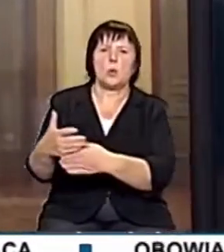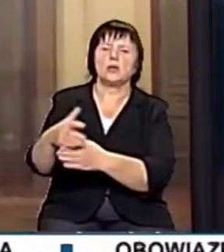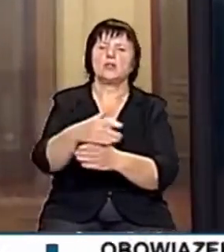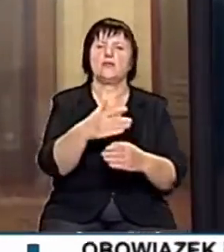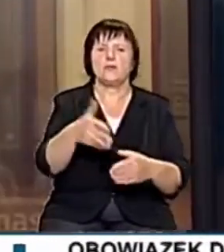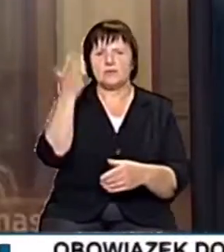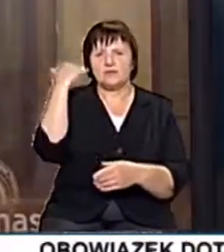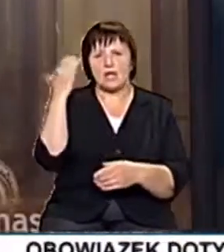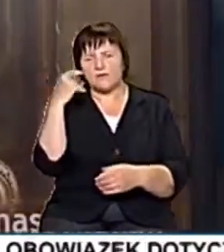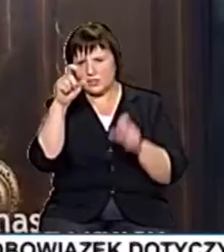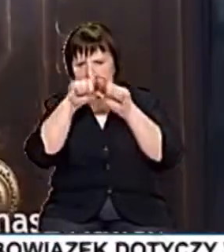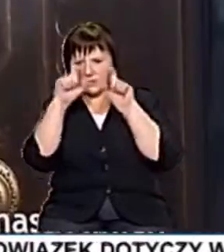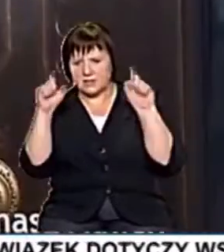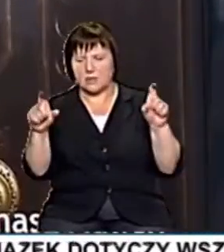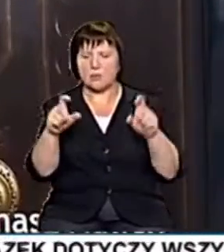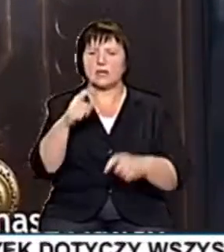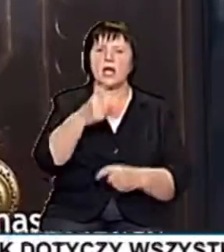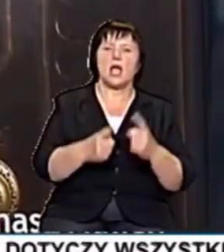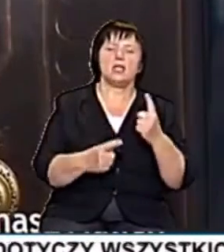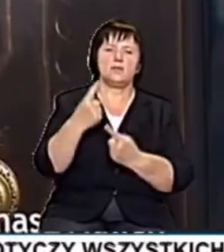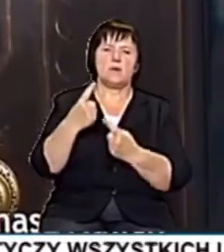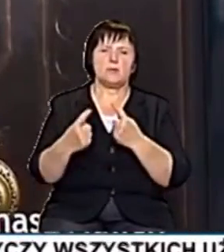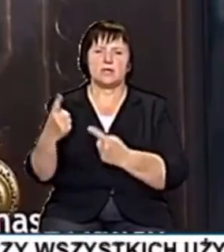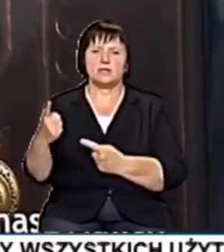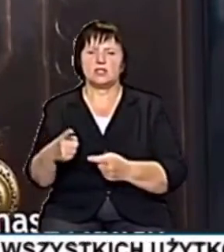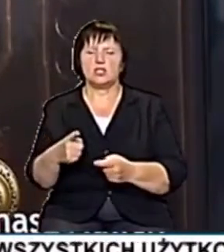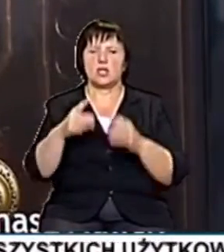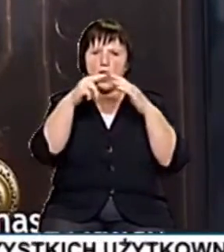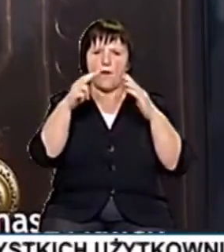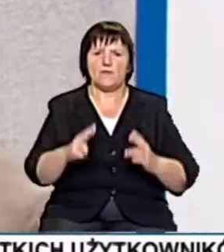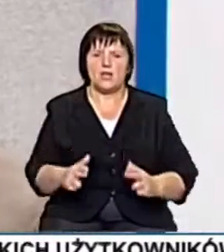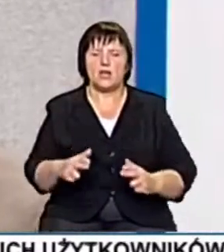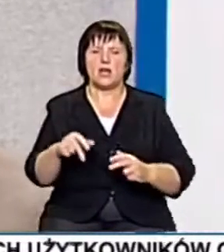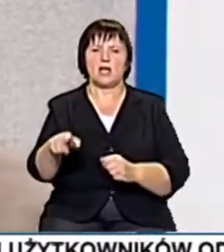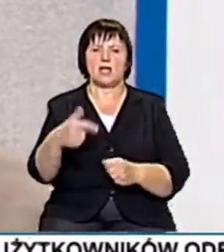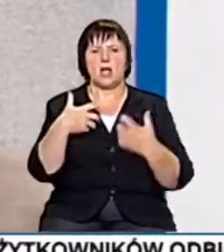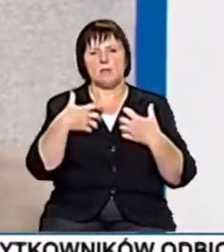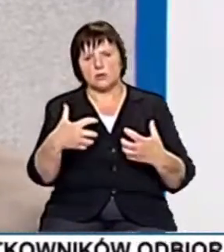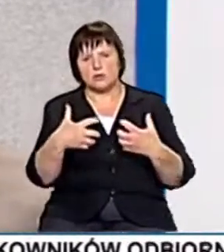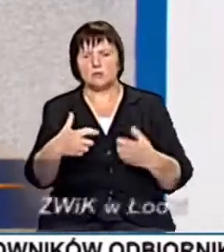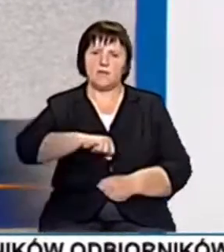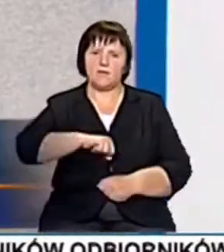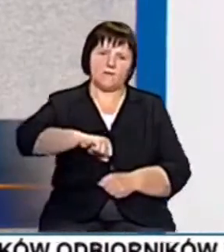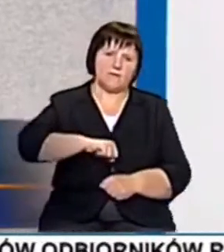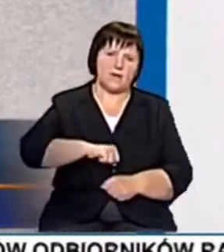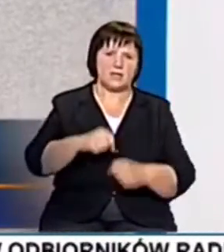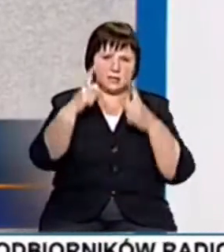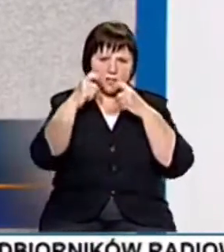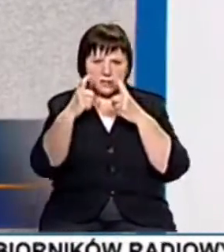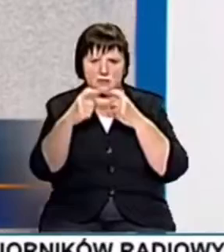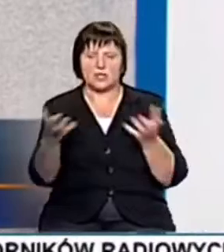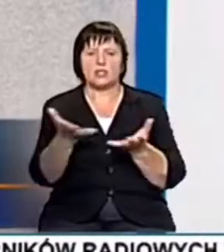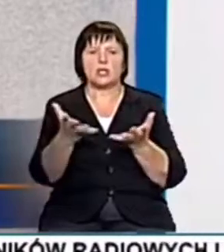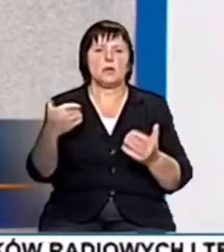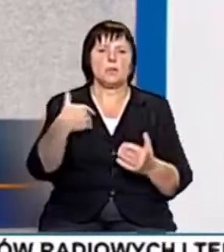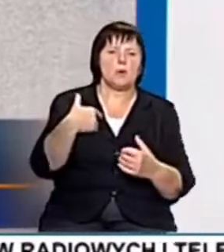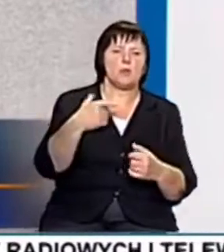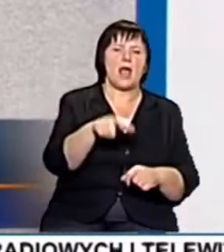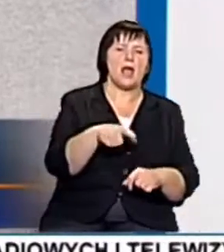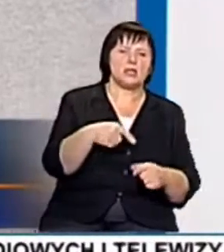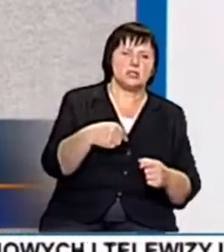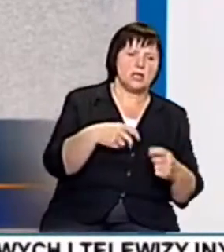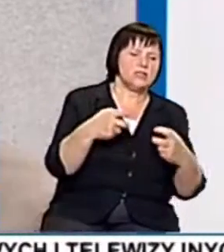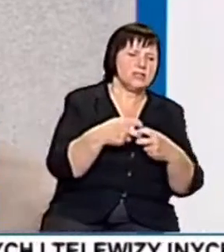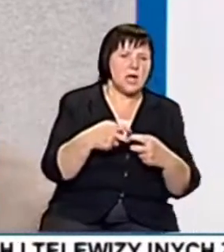kamienic, dawnych zakładach i fabrykanckich willach. Chodzi nam o to, żeby te fajne zdjęcia nie tkwiły gdzieś w sieci, że można było je